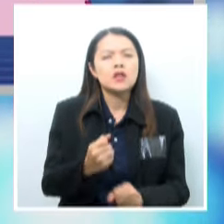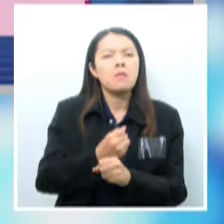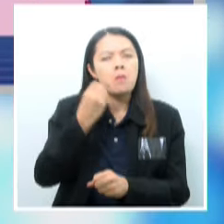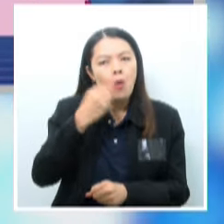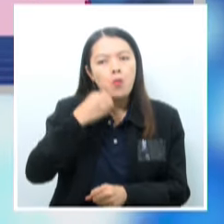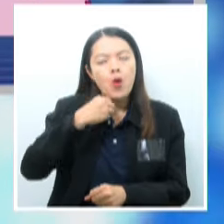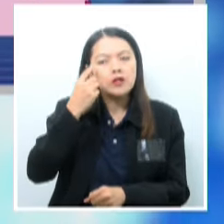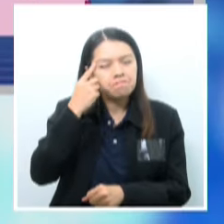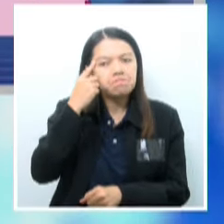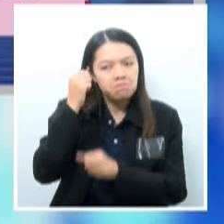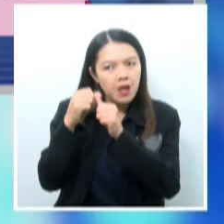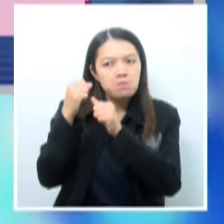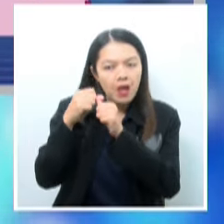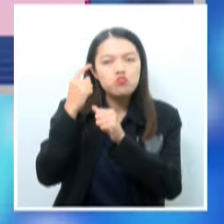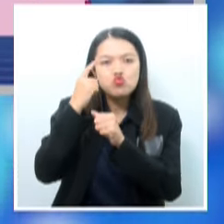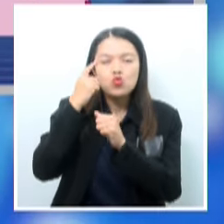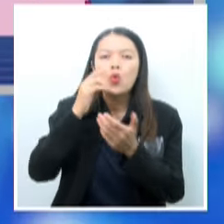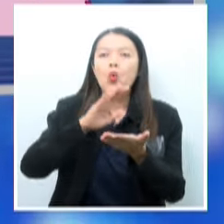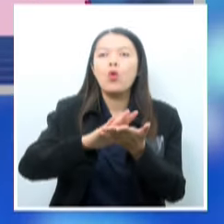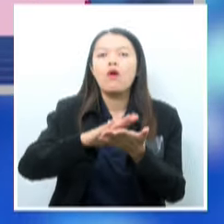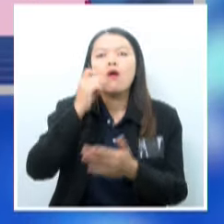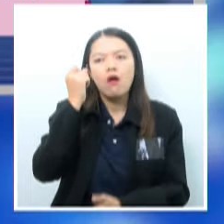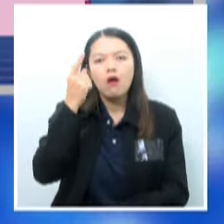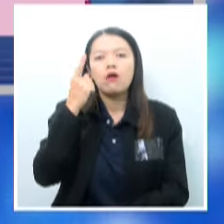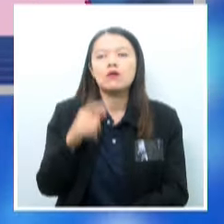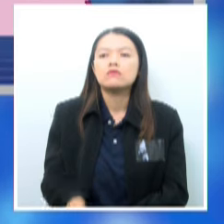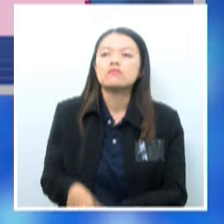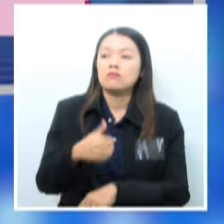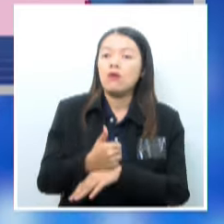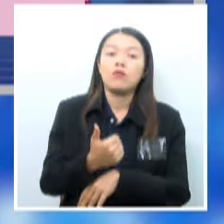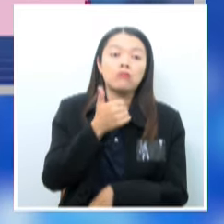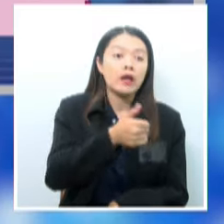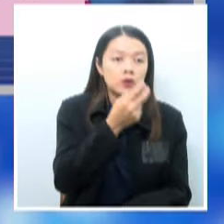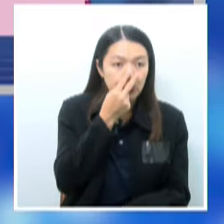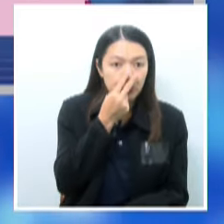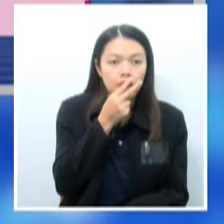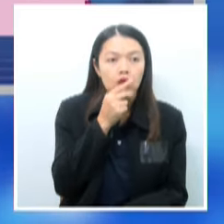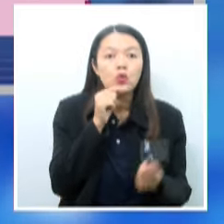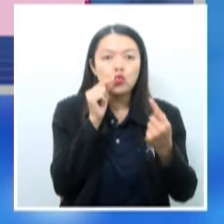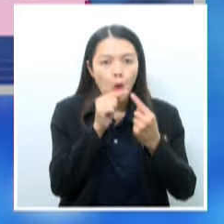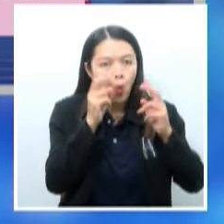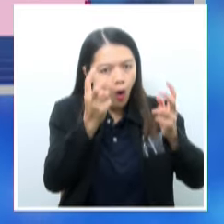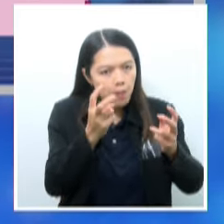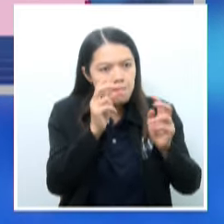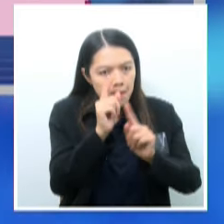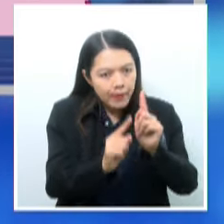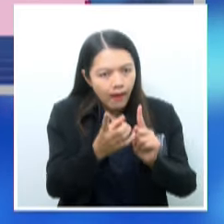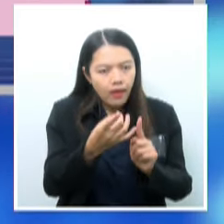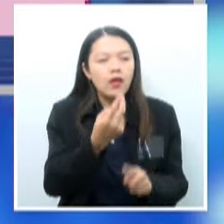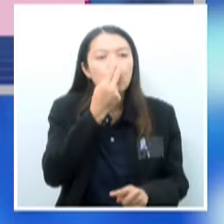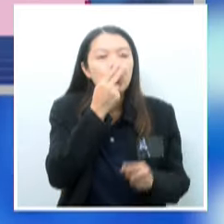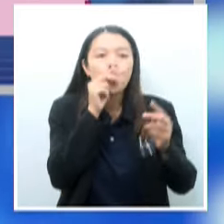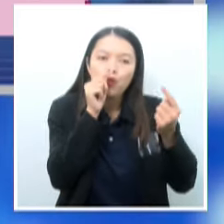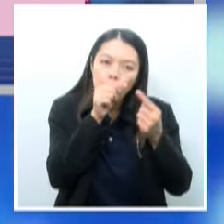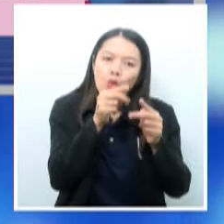จะเป็นทัศนคตินะครับโรงเรียนก็สร้างความเข้าใจว่าเฮ้ยถ้าผอเขตไปนะมันต้องตรงประเด็นนะครับเรื่องนี้ก็ดูเรื่องนี้อย่